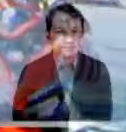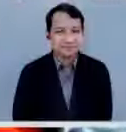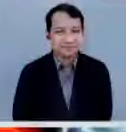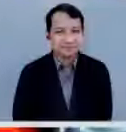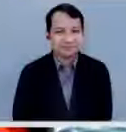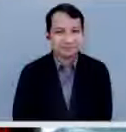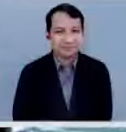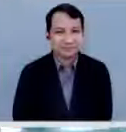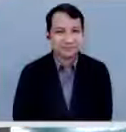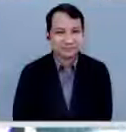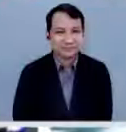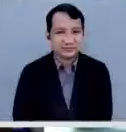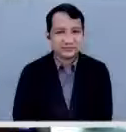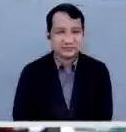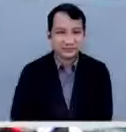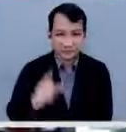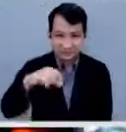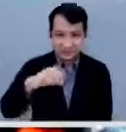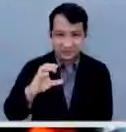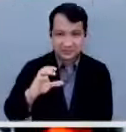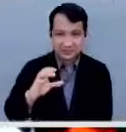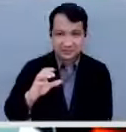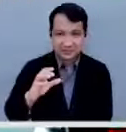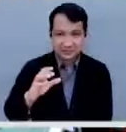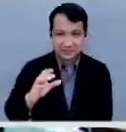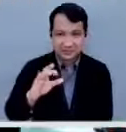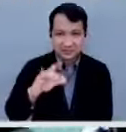Ayun tayo ngayon sa QC Circle. Kung saan?